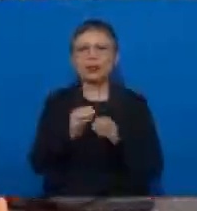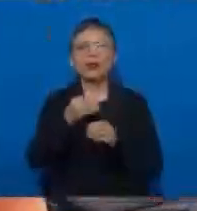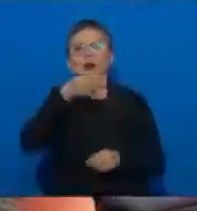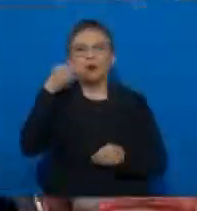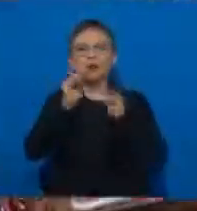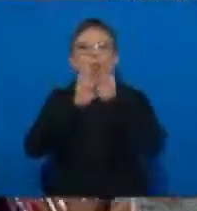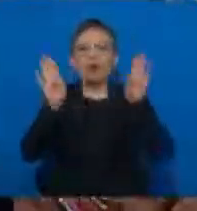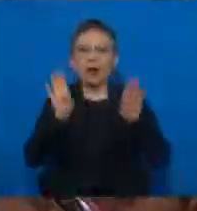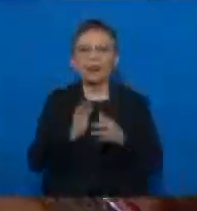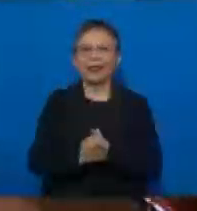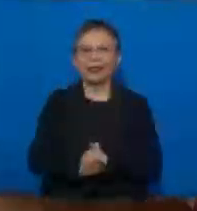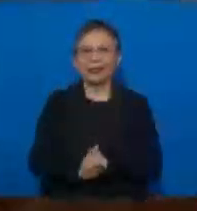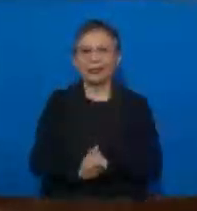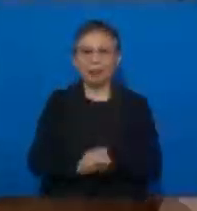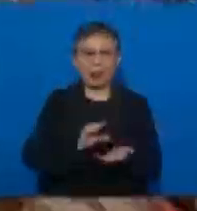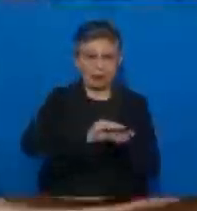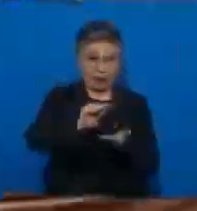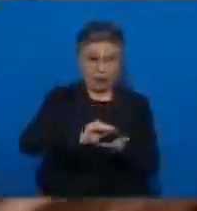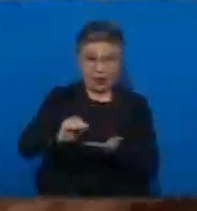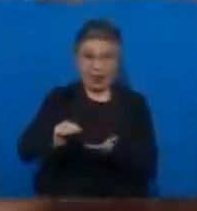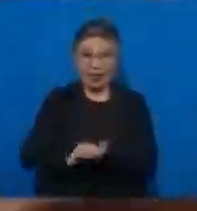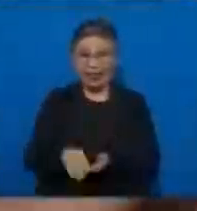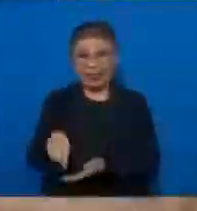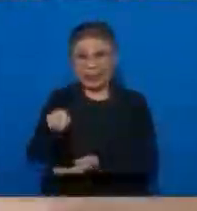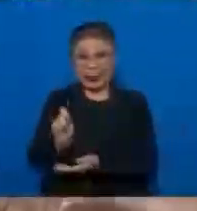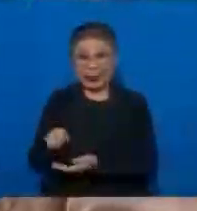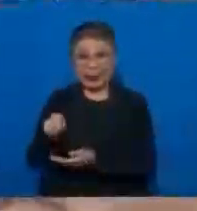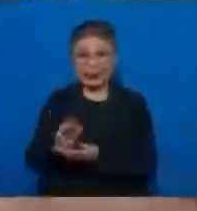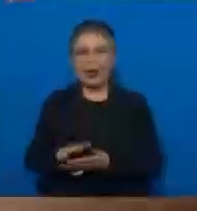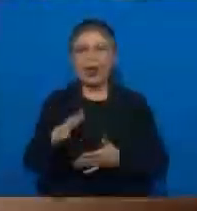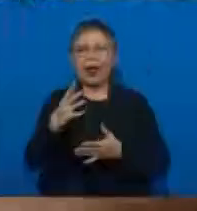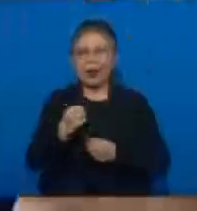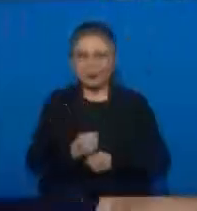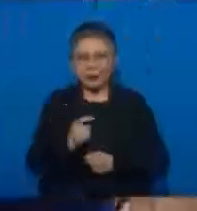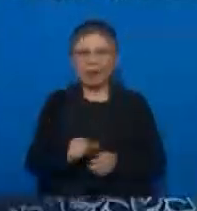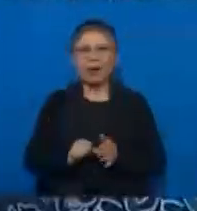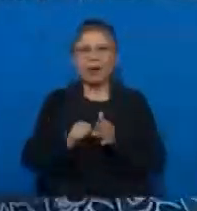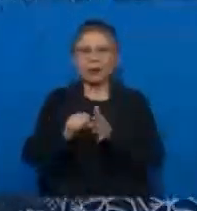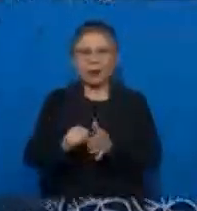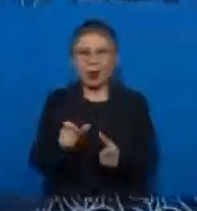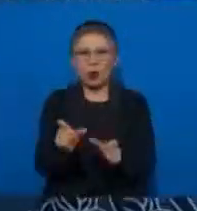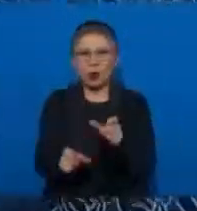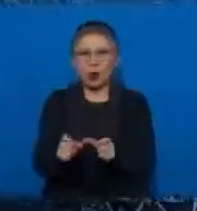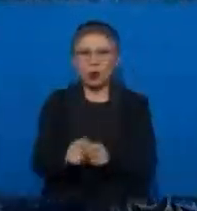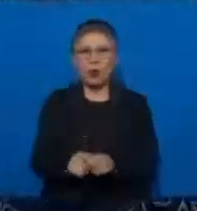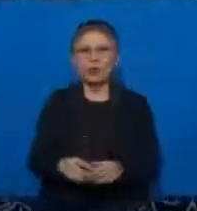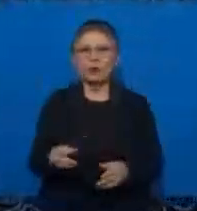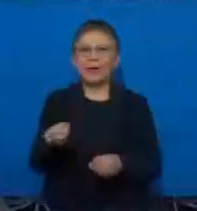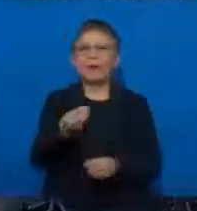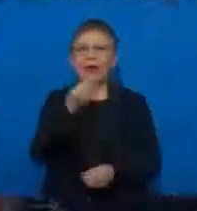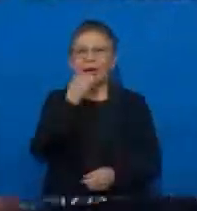puasa. Pembagian takjil berupa sayuran ini diharapkan bisa membantu masyarakat dalam pengadaan